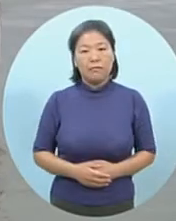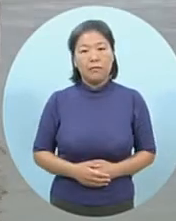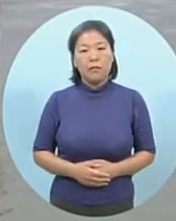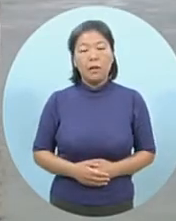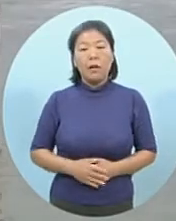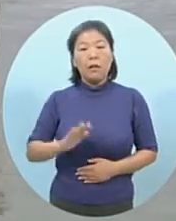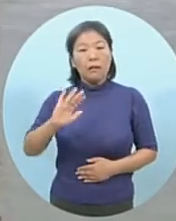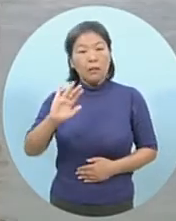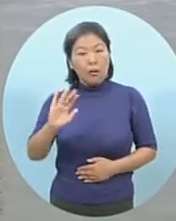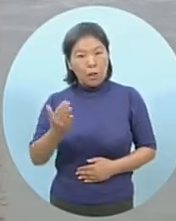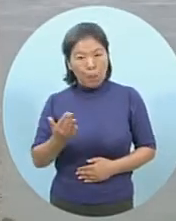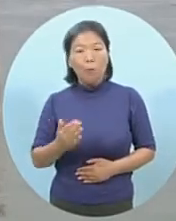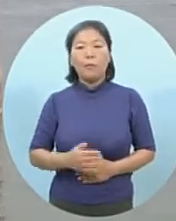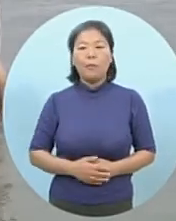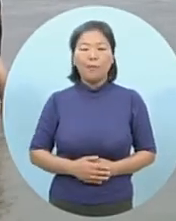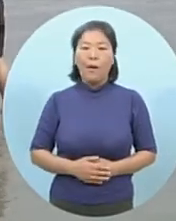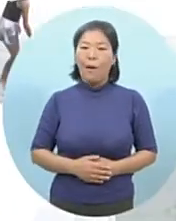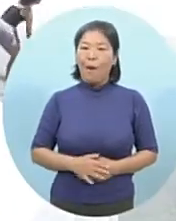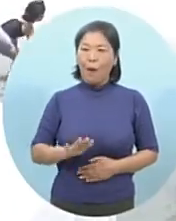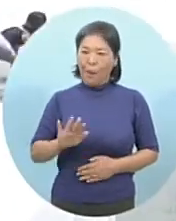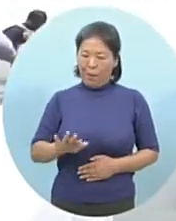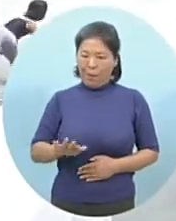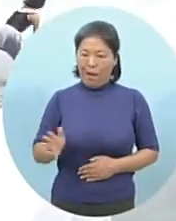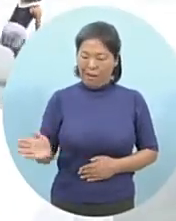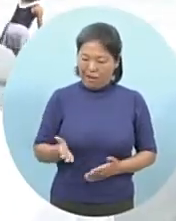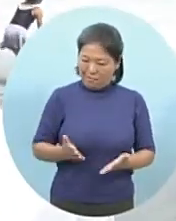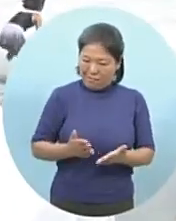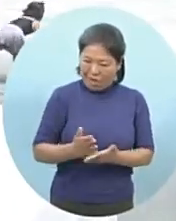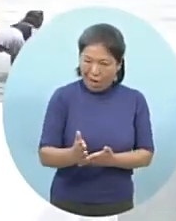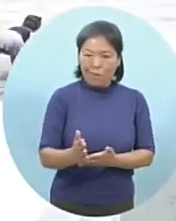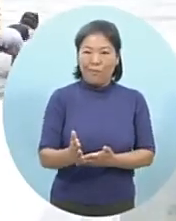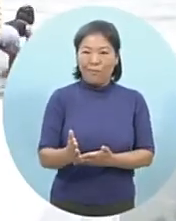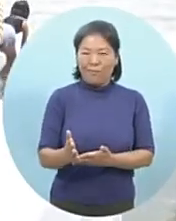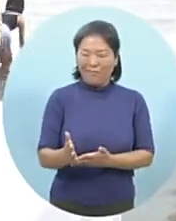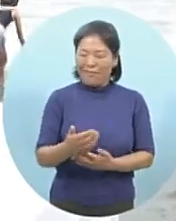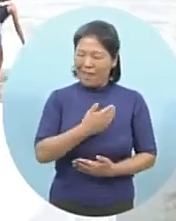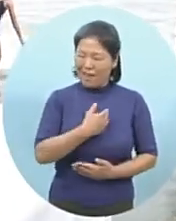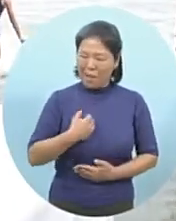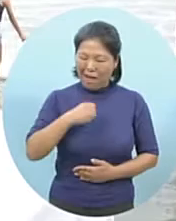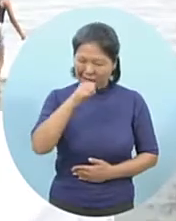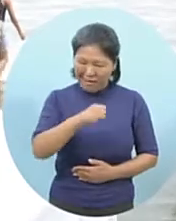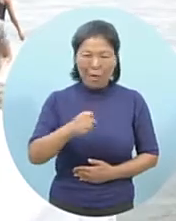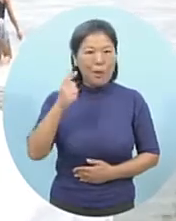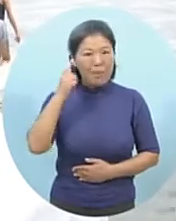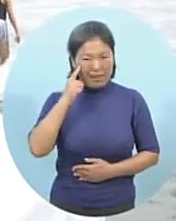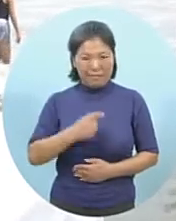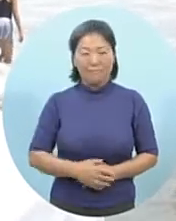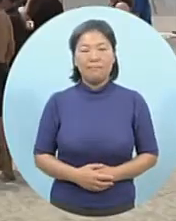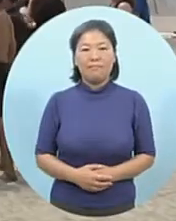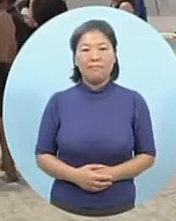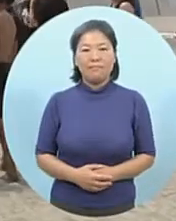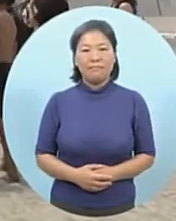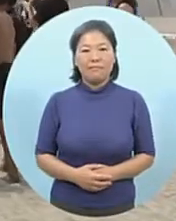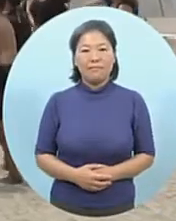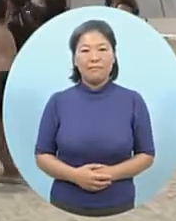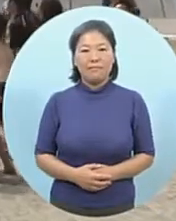ったんですけど、ここからまた始められたらいいなって思いました。